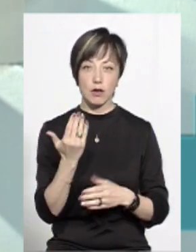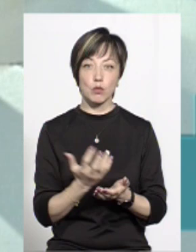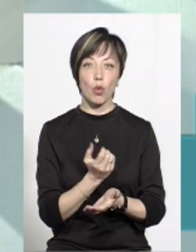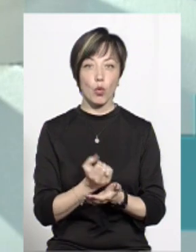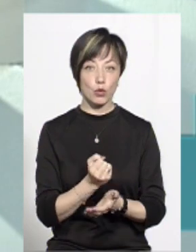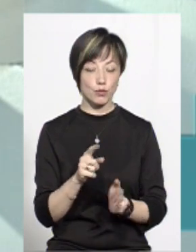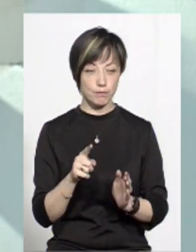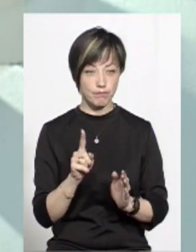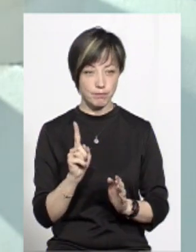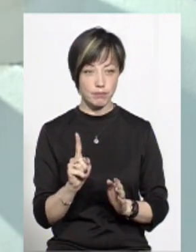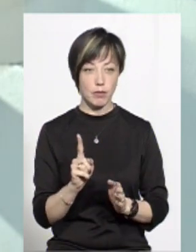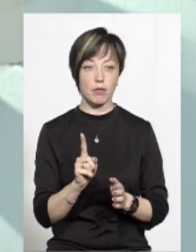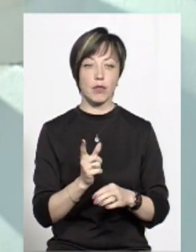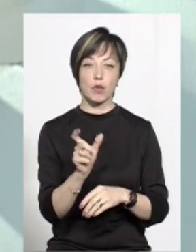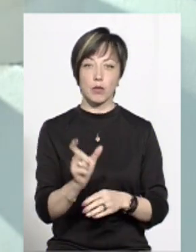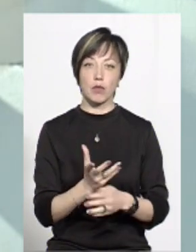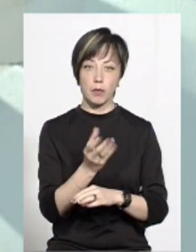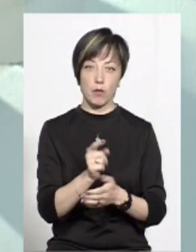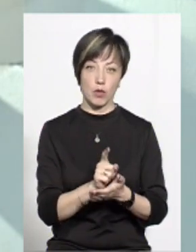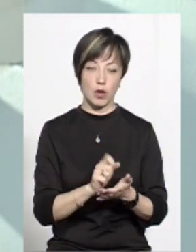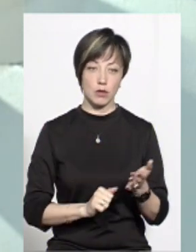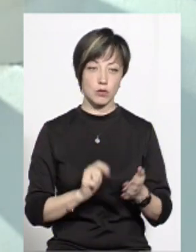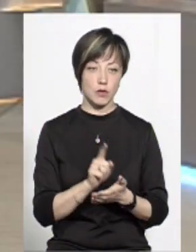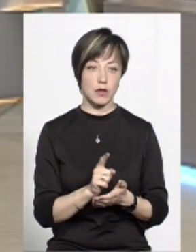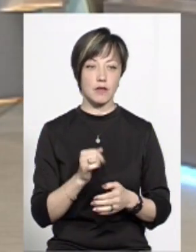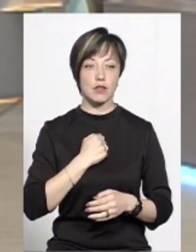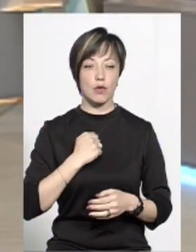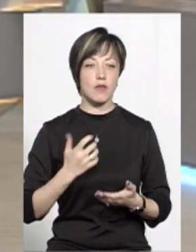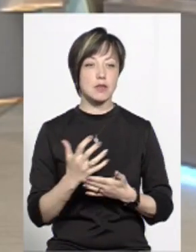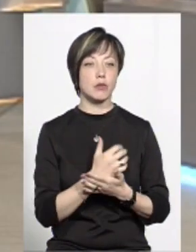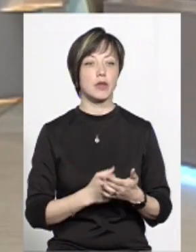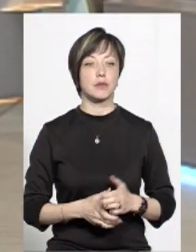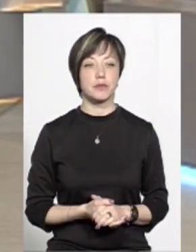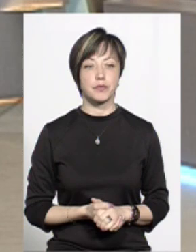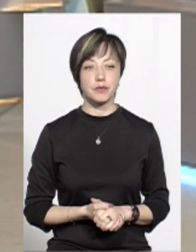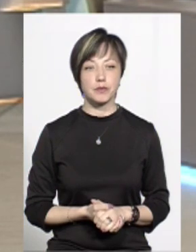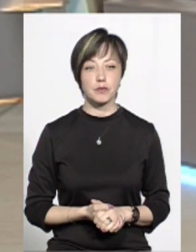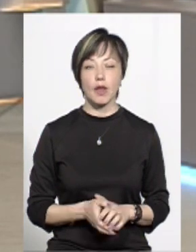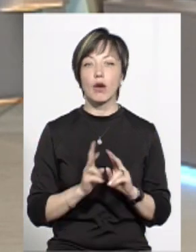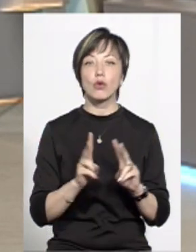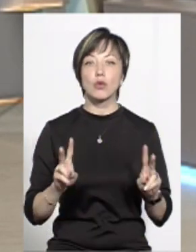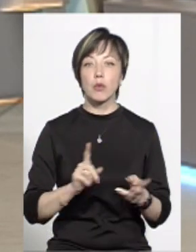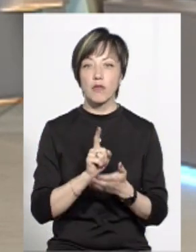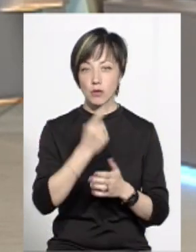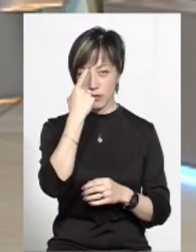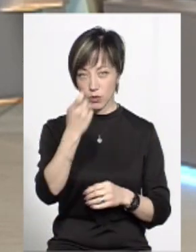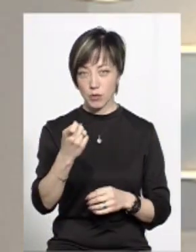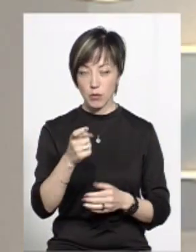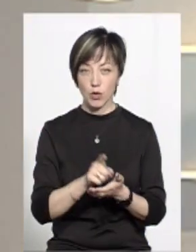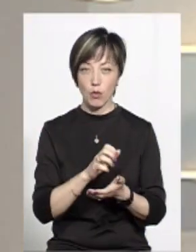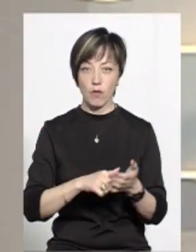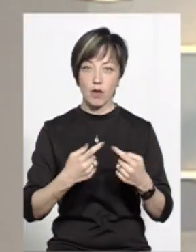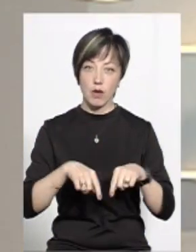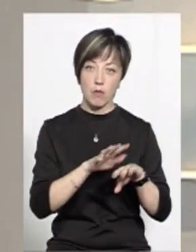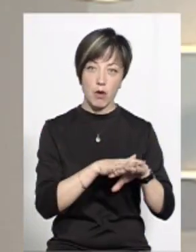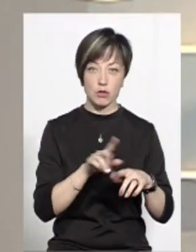вашим доходом? Доходом, з якою громадянин повинен сплатити суму податку і військовий збір, звичайно. А хто про це повинен повідомити податкові